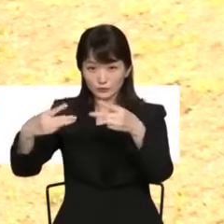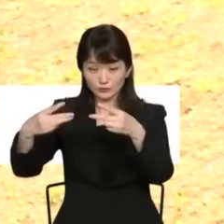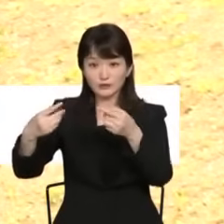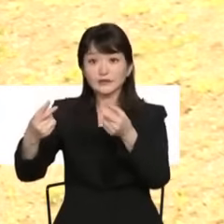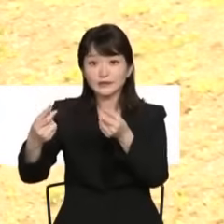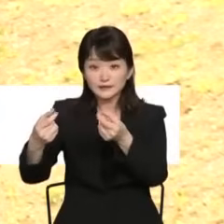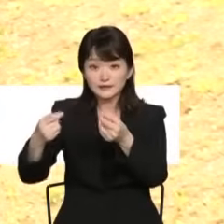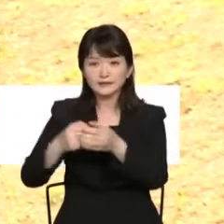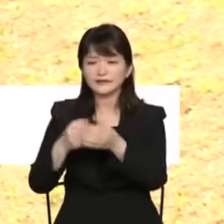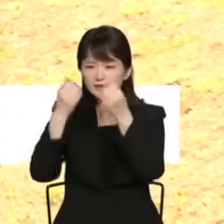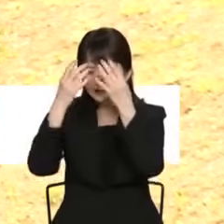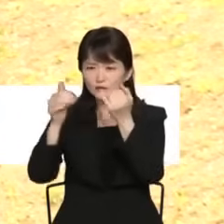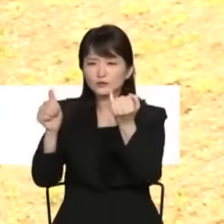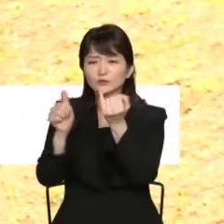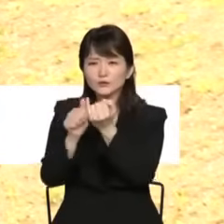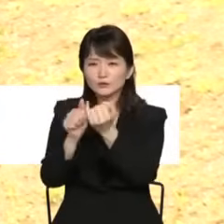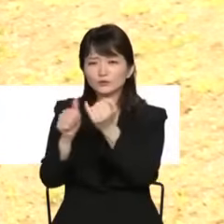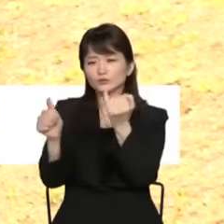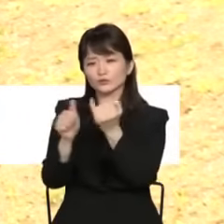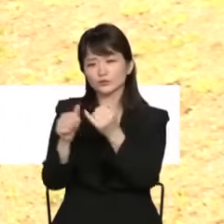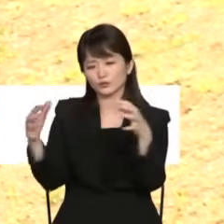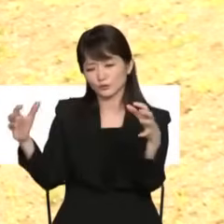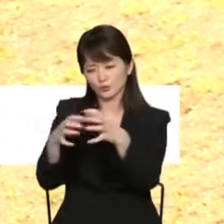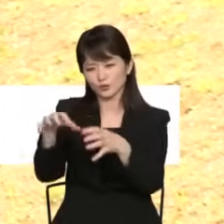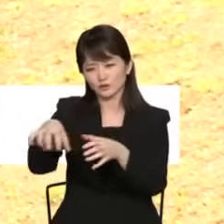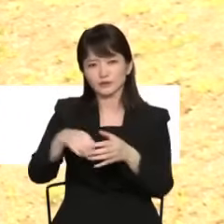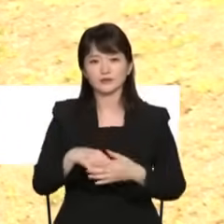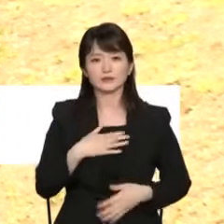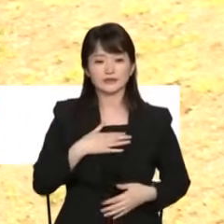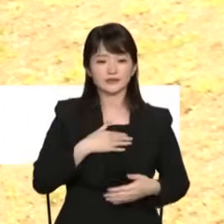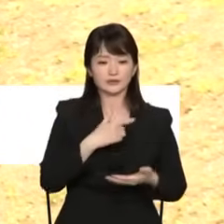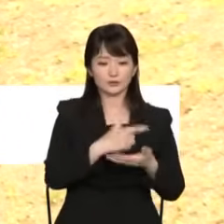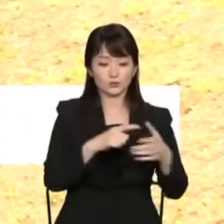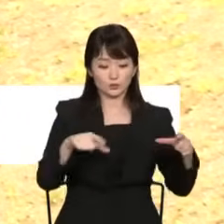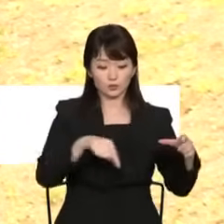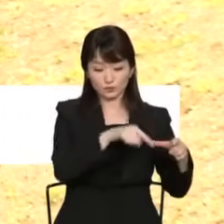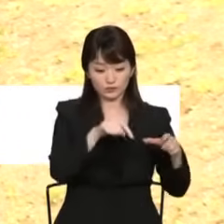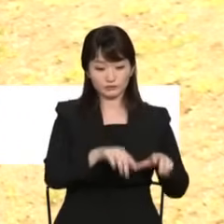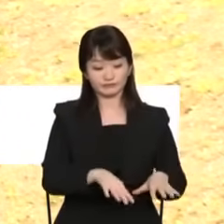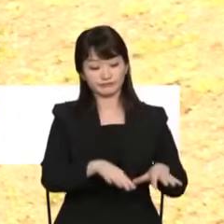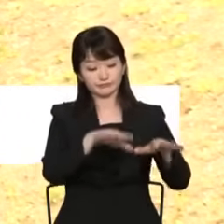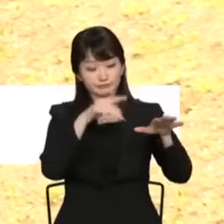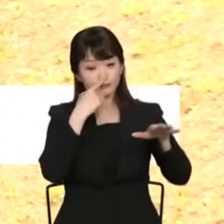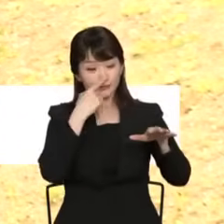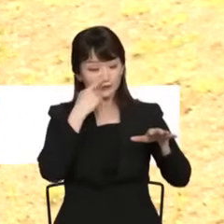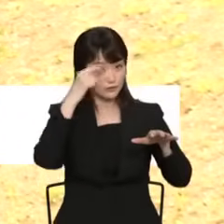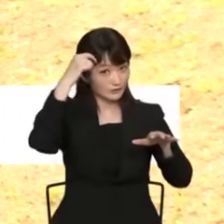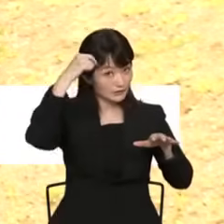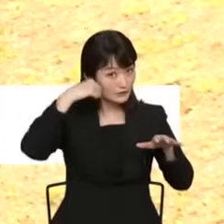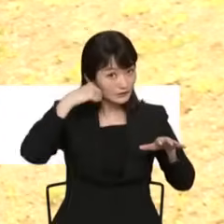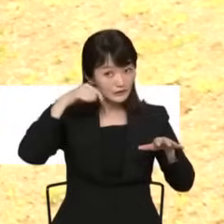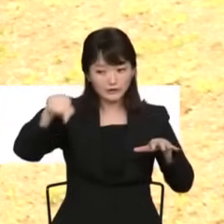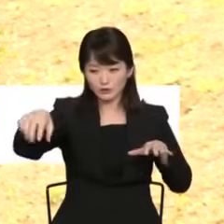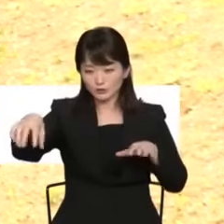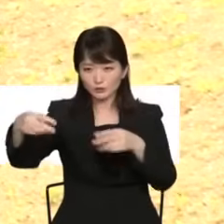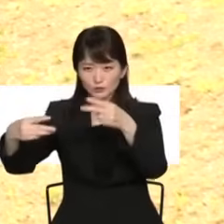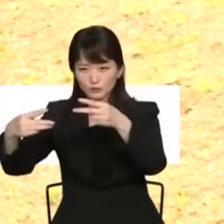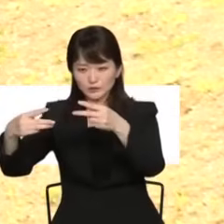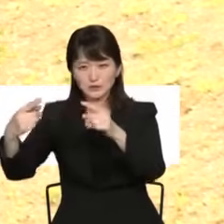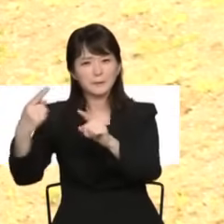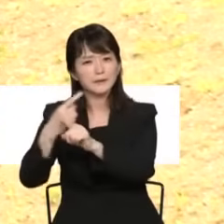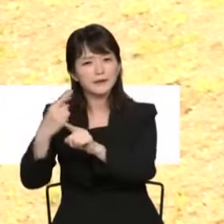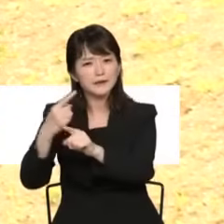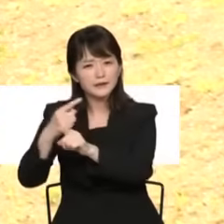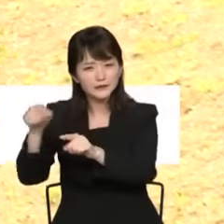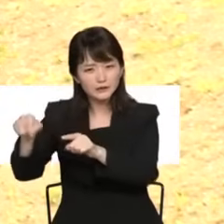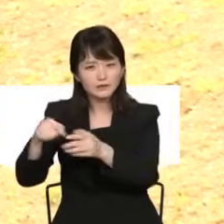칼라 신혼부부들이 많이 모이는 지역이었고요. 그때 상계동에서 제가 자라면서 느끼고 배운 것들이 지금 동탄에 있어서 제가 앞으로 개선시키고 또